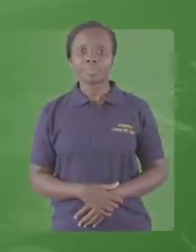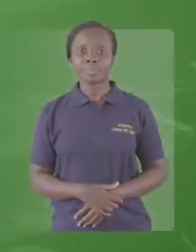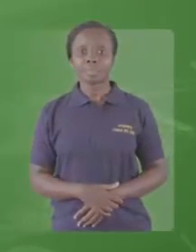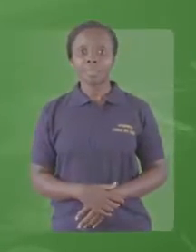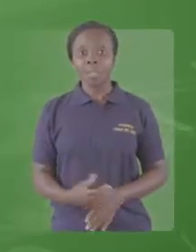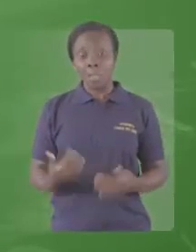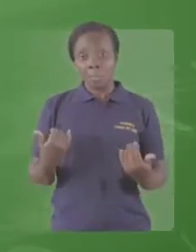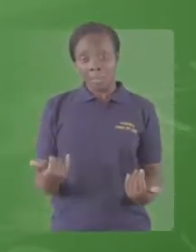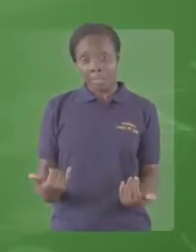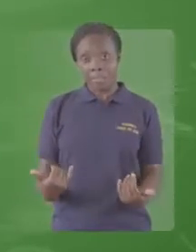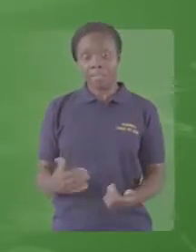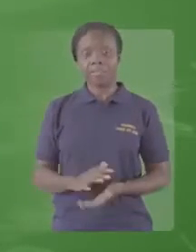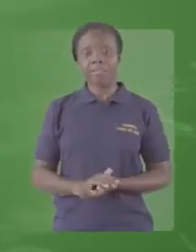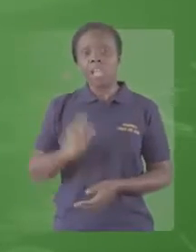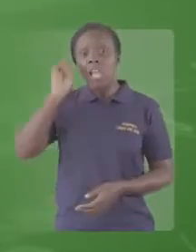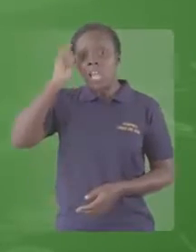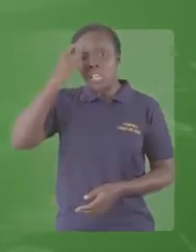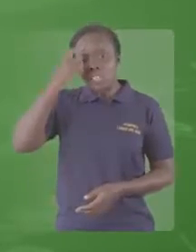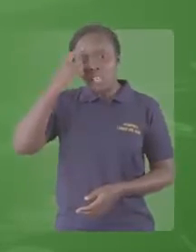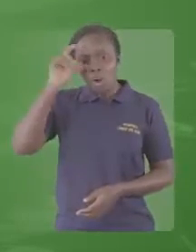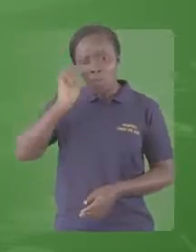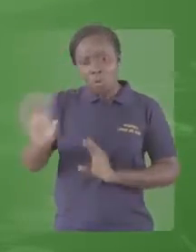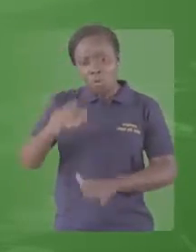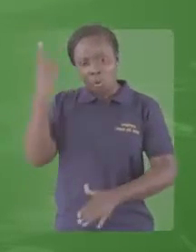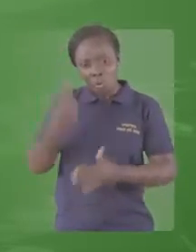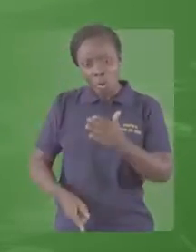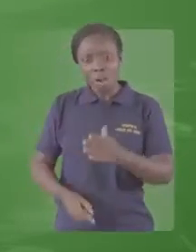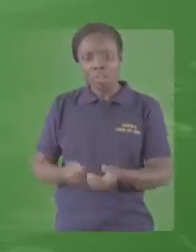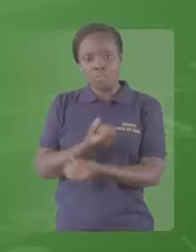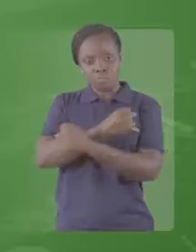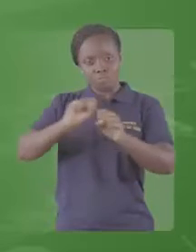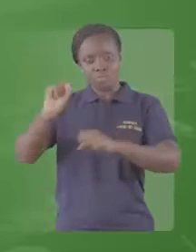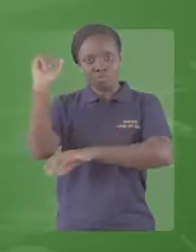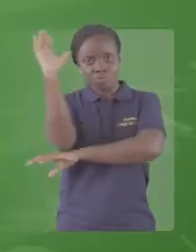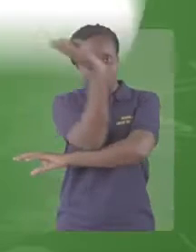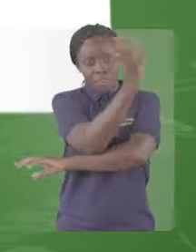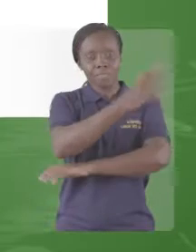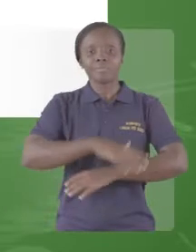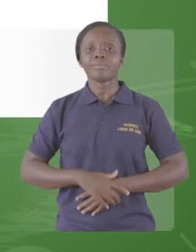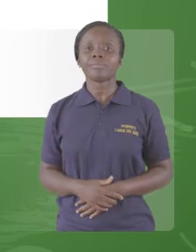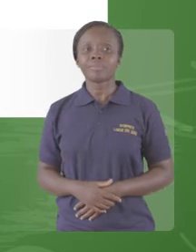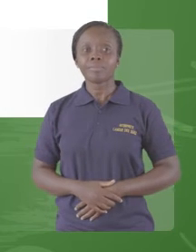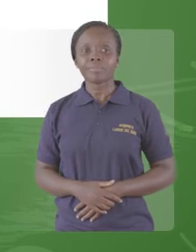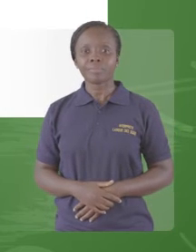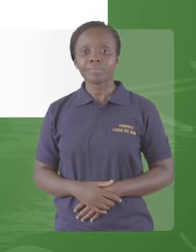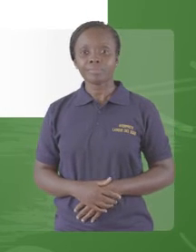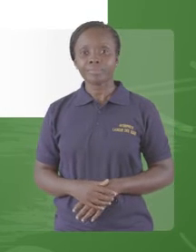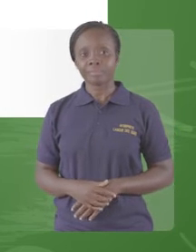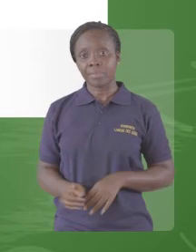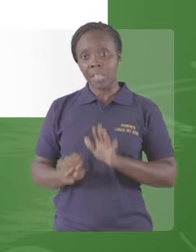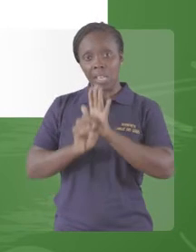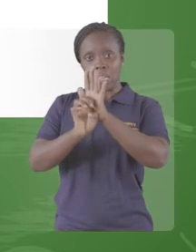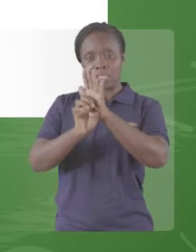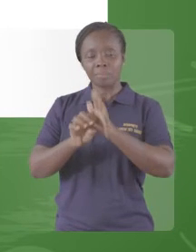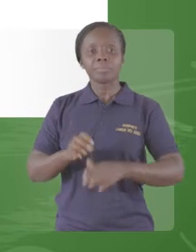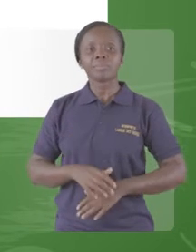Quelles sont les actions que l'État va mener pour sauver sa forêt? Les actions de l'État